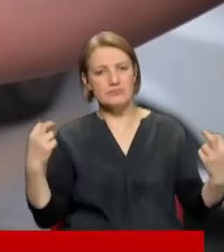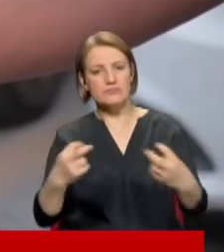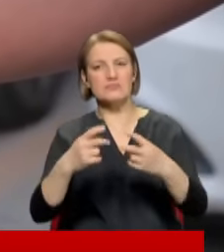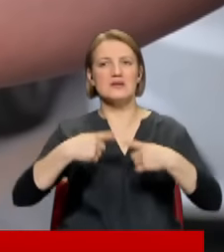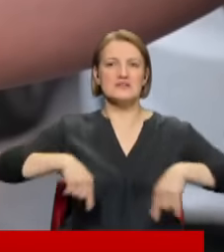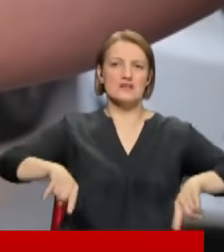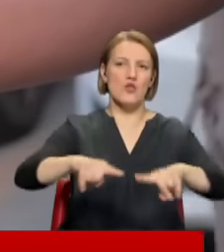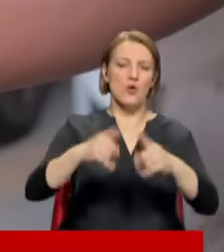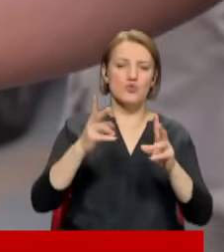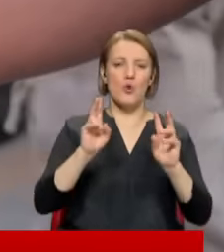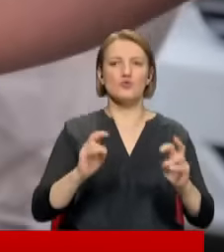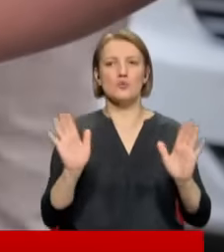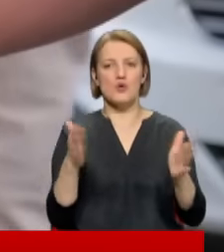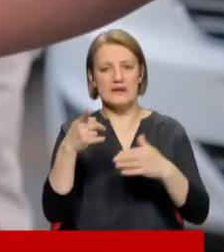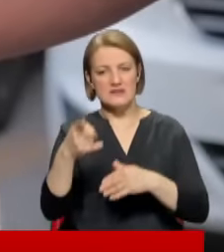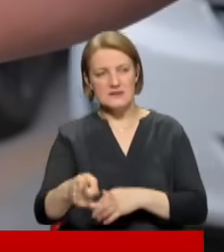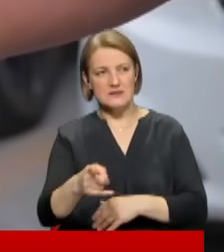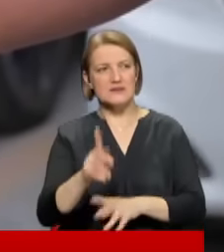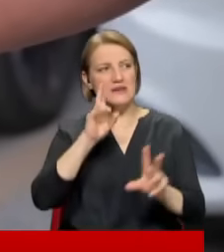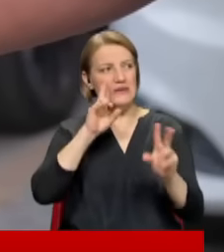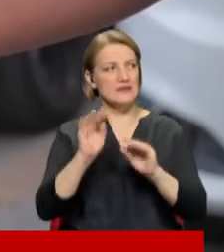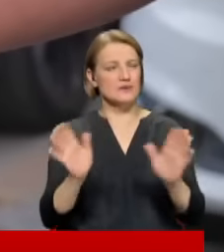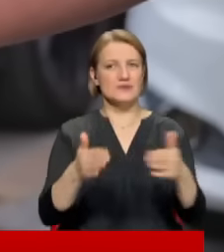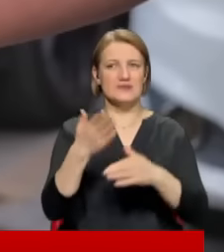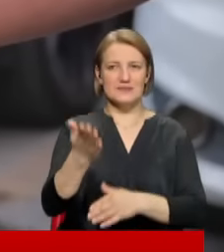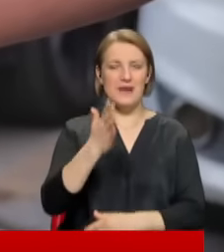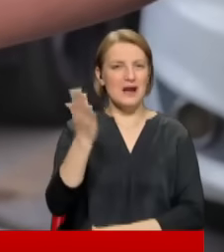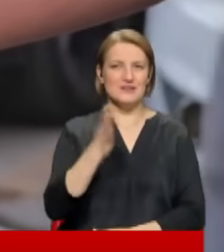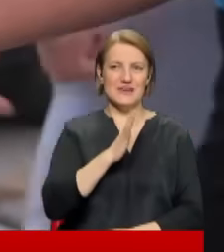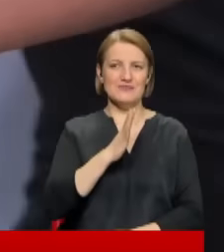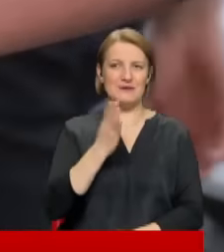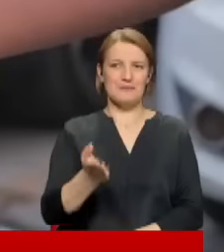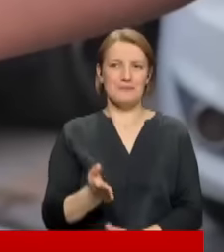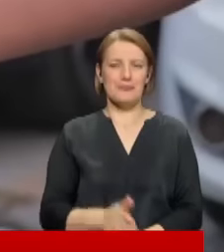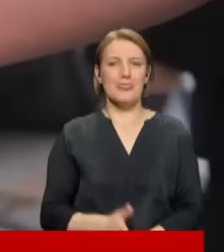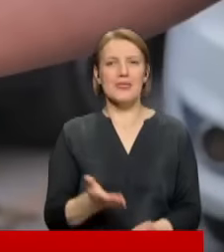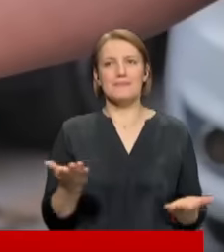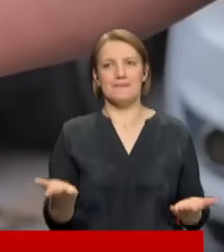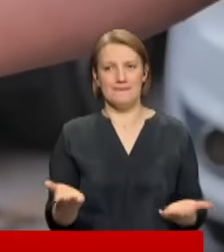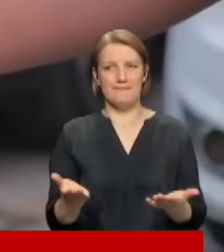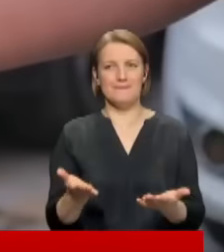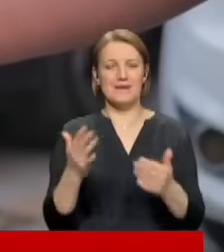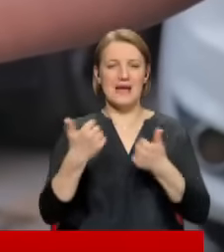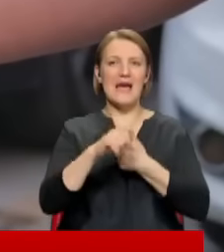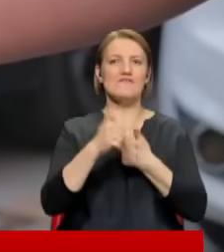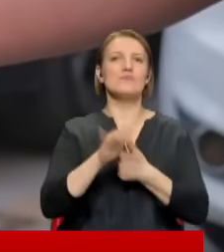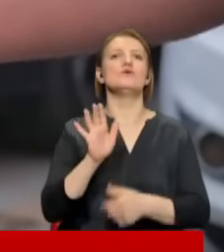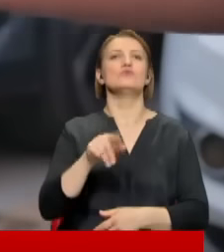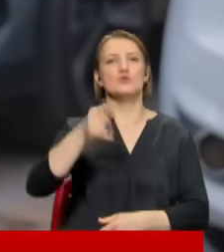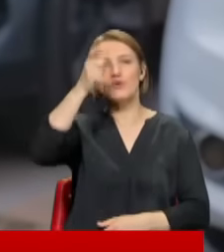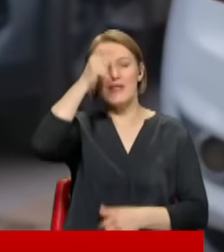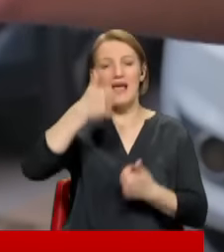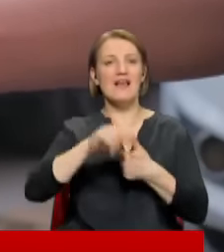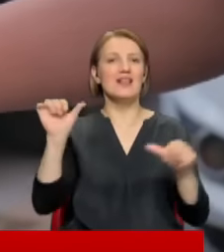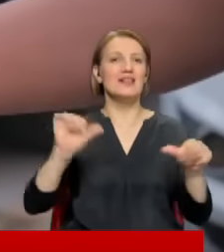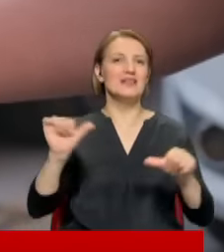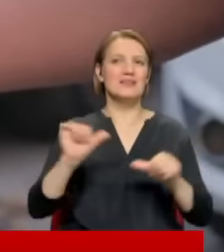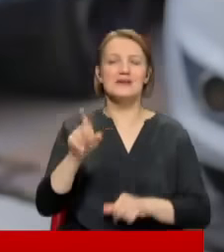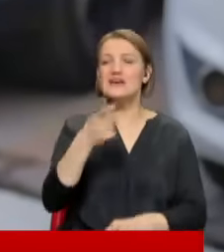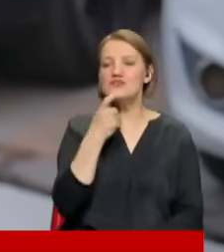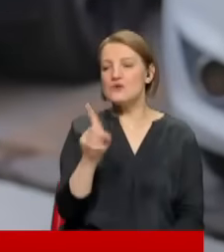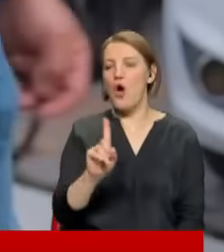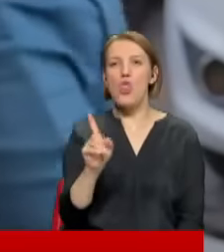salonu, oturma odası, yatak odası her şeyi var yani. Yani evlenilmez bu ülkede. Senin yaşın kaç?